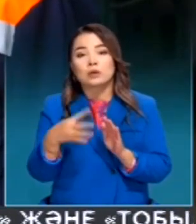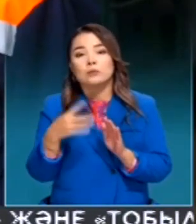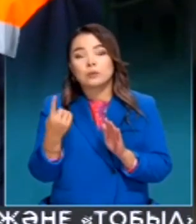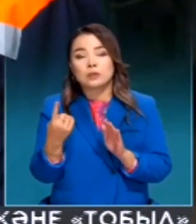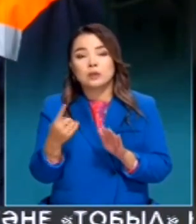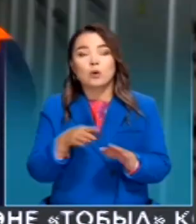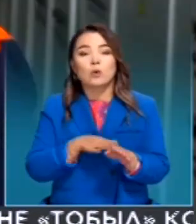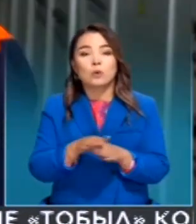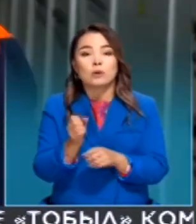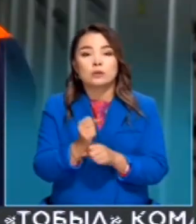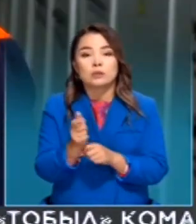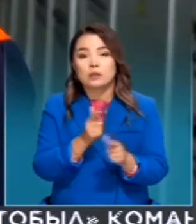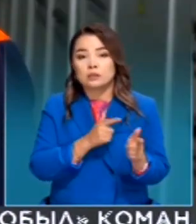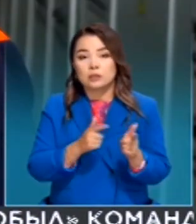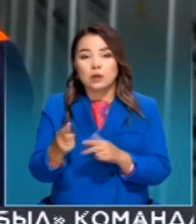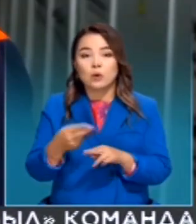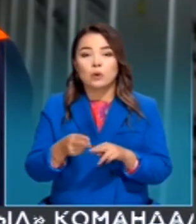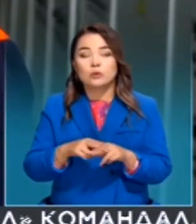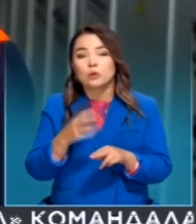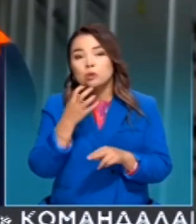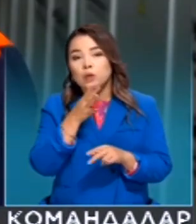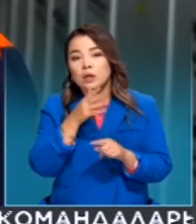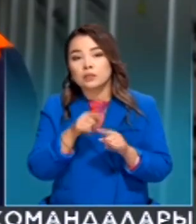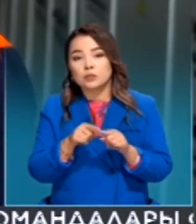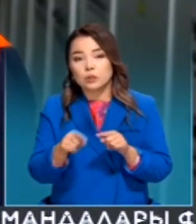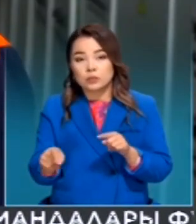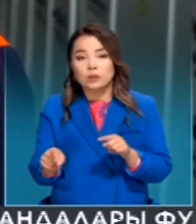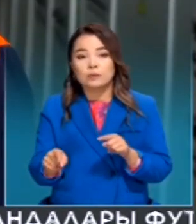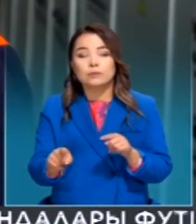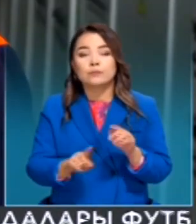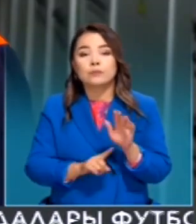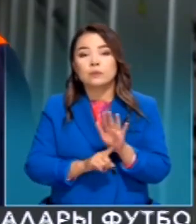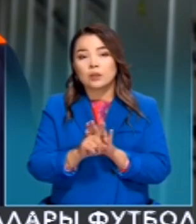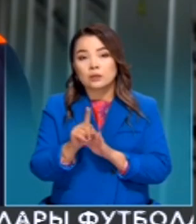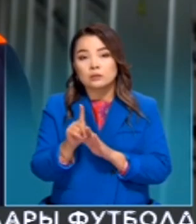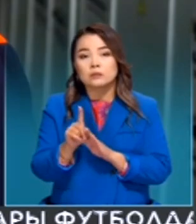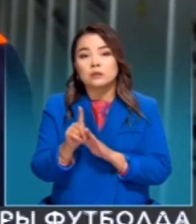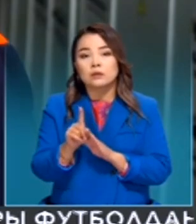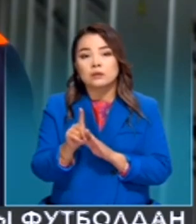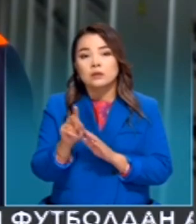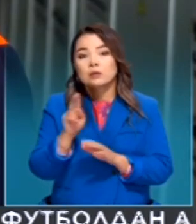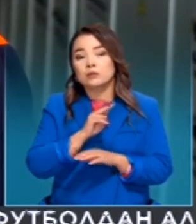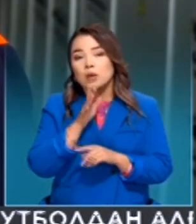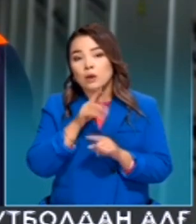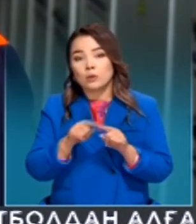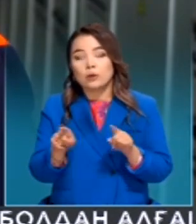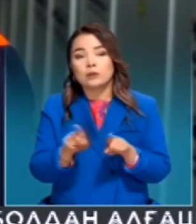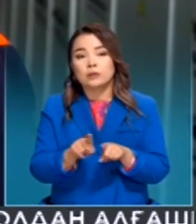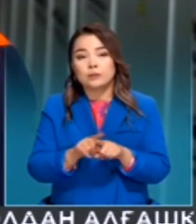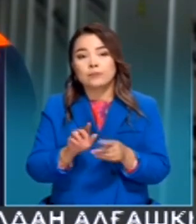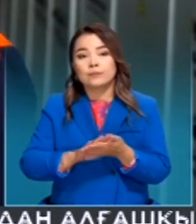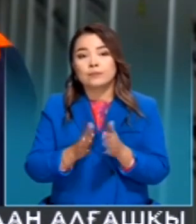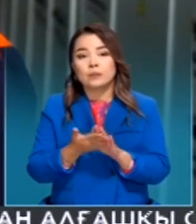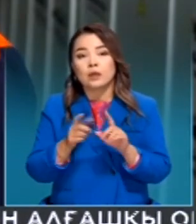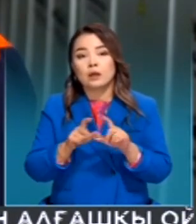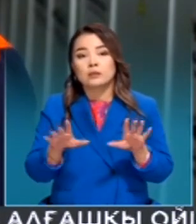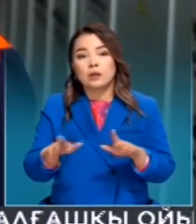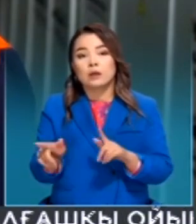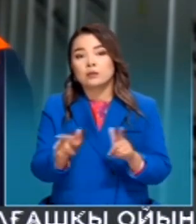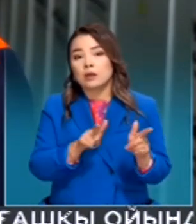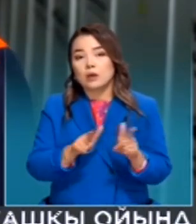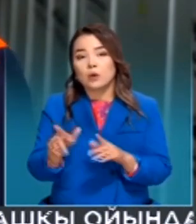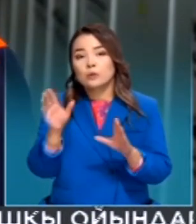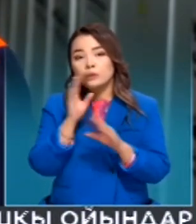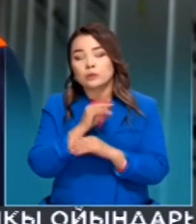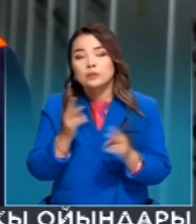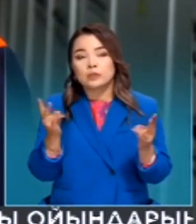141-ін орындадық. Осы жылу сезонына басына біз уақытылы барлық объектін дайындап үлгереміз